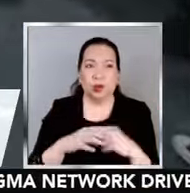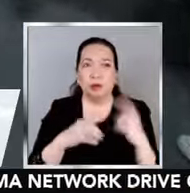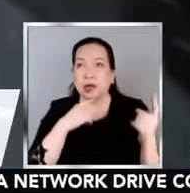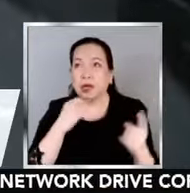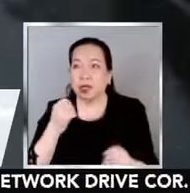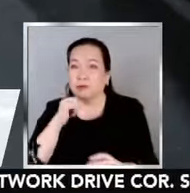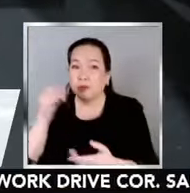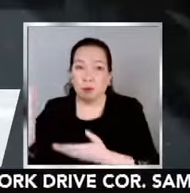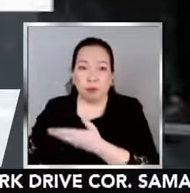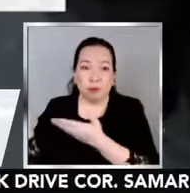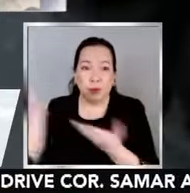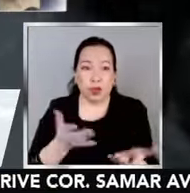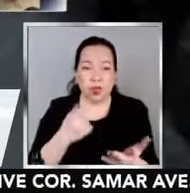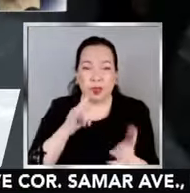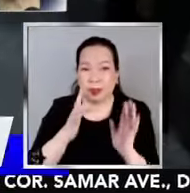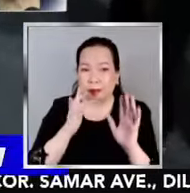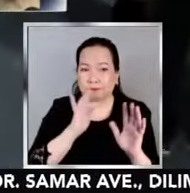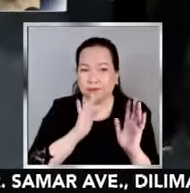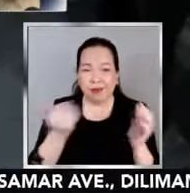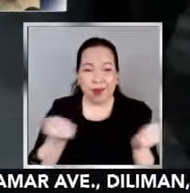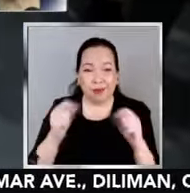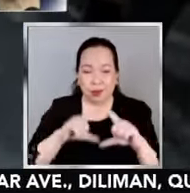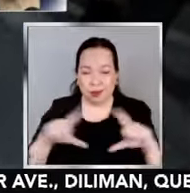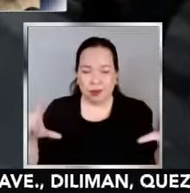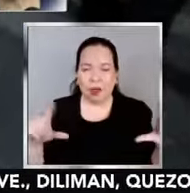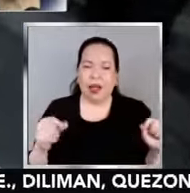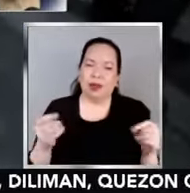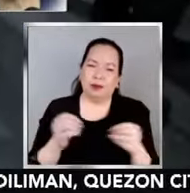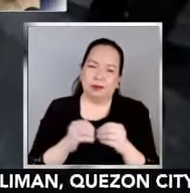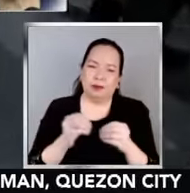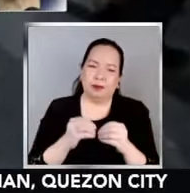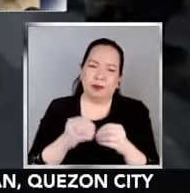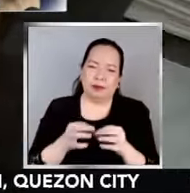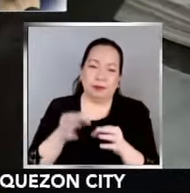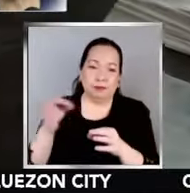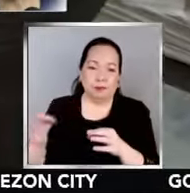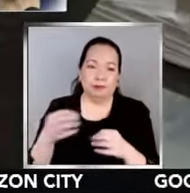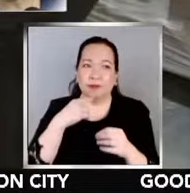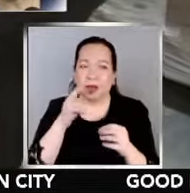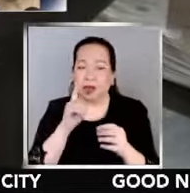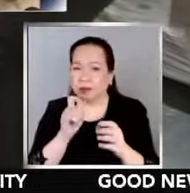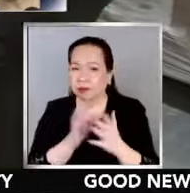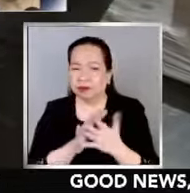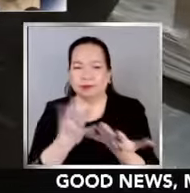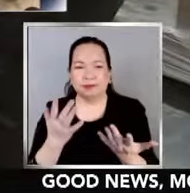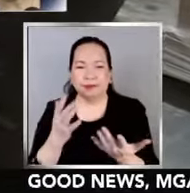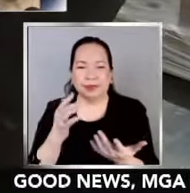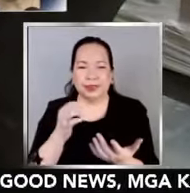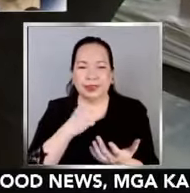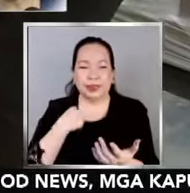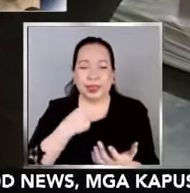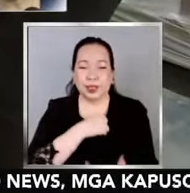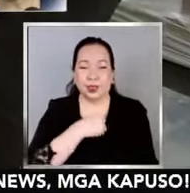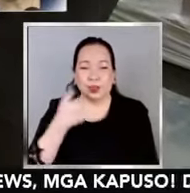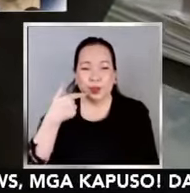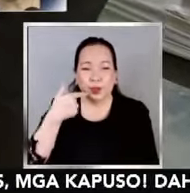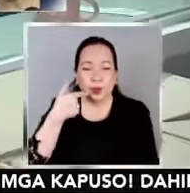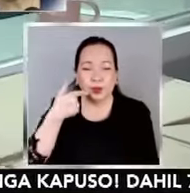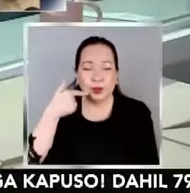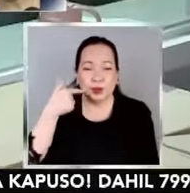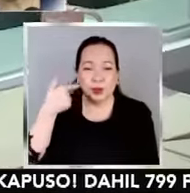siya. Gustong malaman ni Senate Committee on Public Services Chairman Senator Grace Poe ang kompletong report ng backlog ng